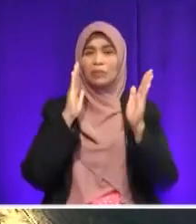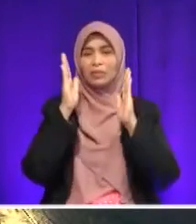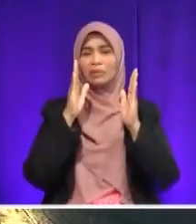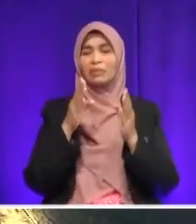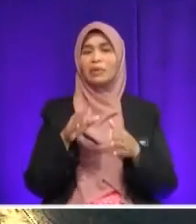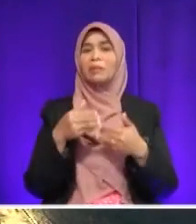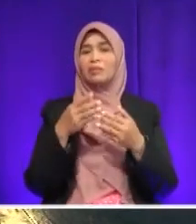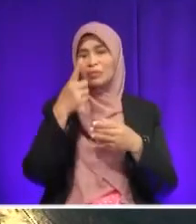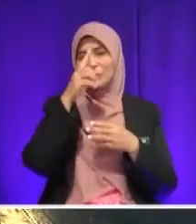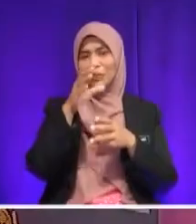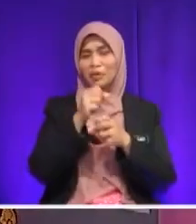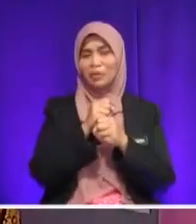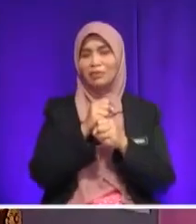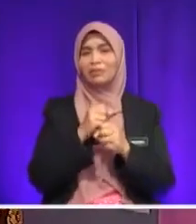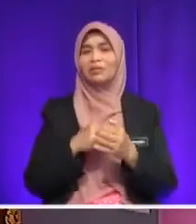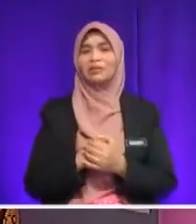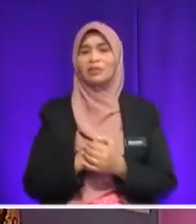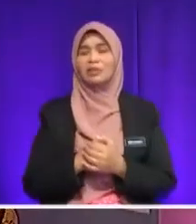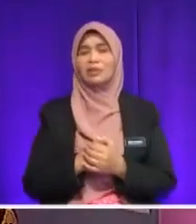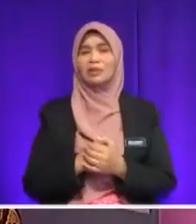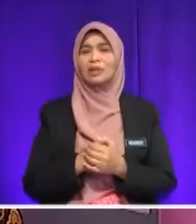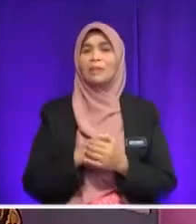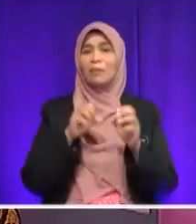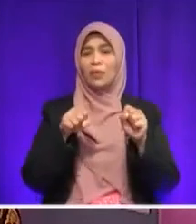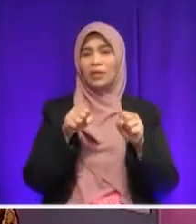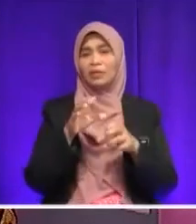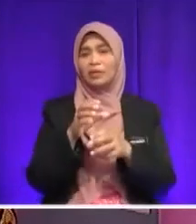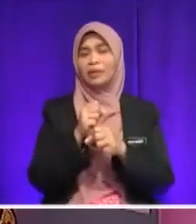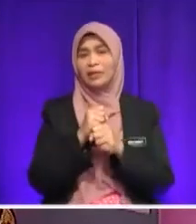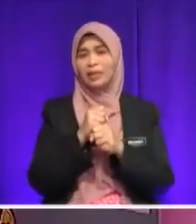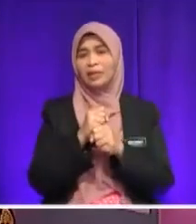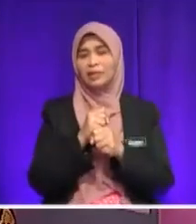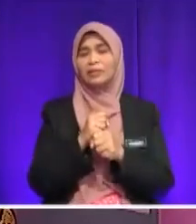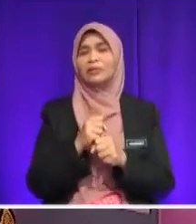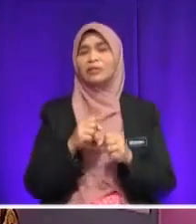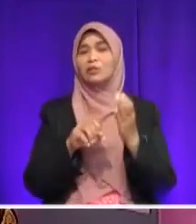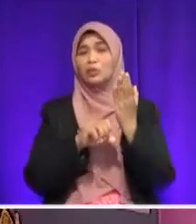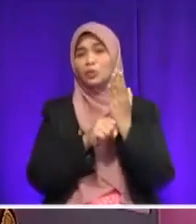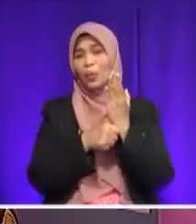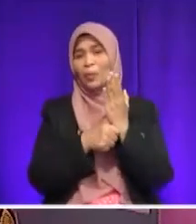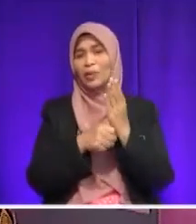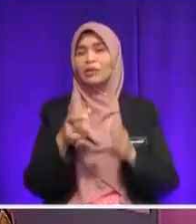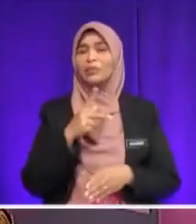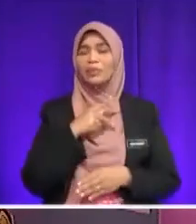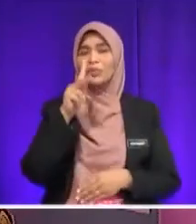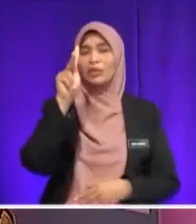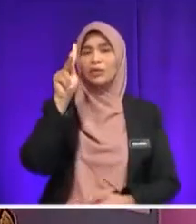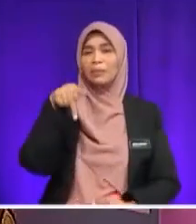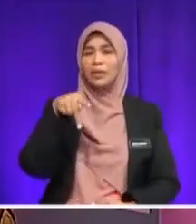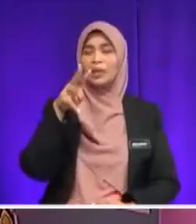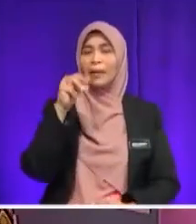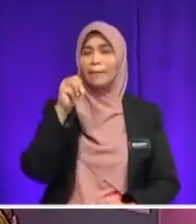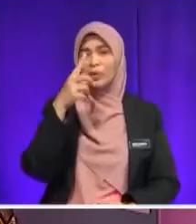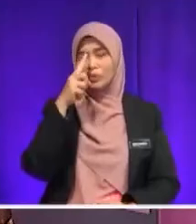rujukan bagaimana mereka pakai ia anak muridnya ini boleh aku merujuk sumberku cpm untuk mencari